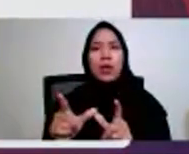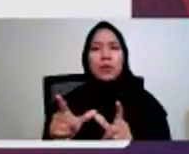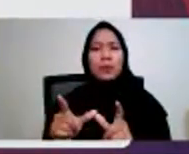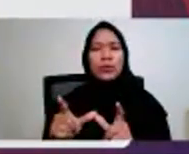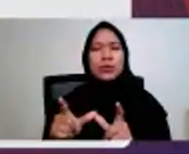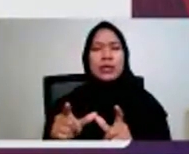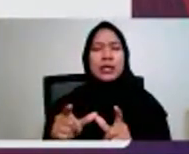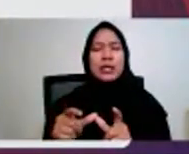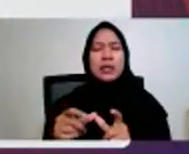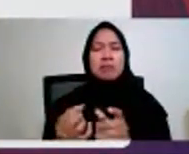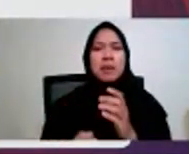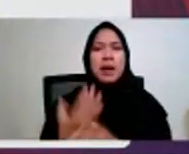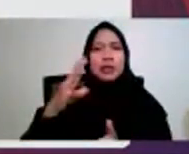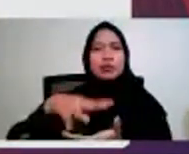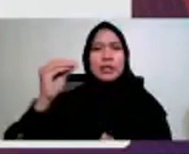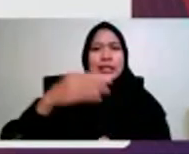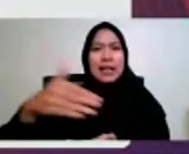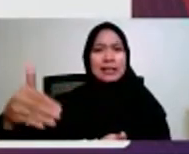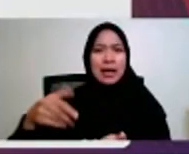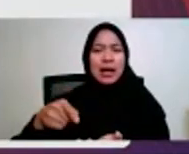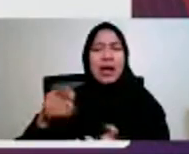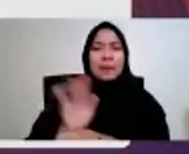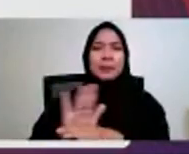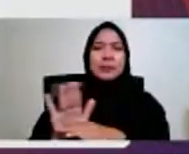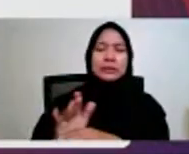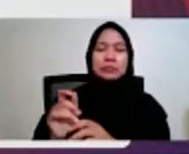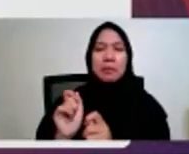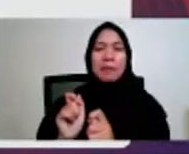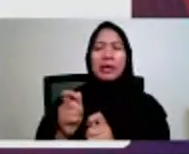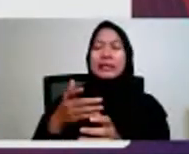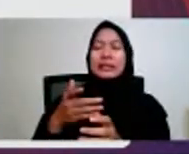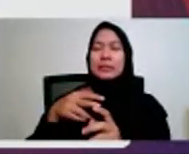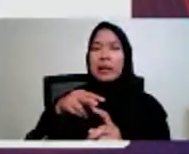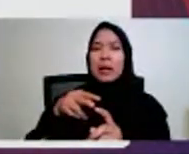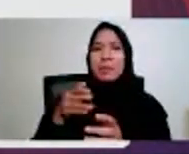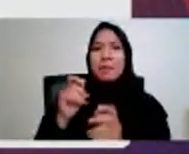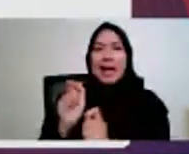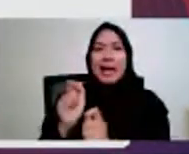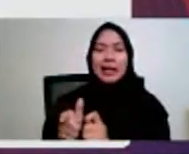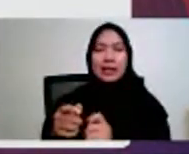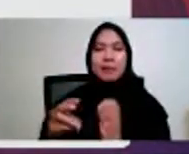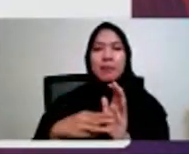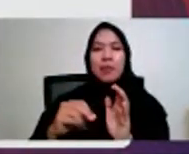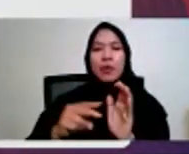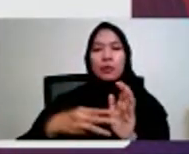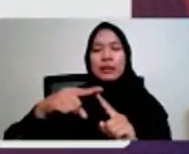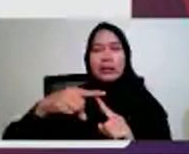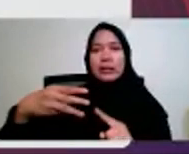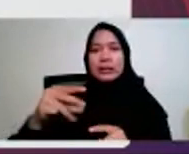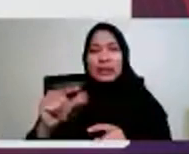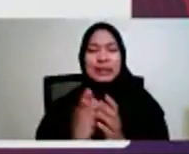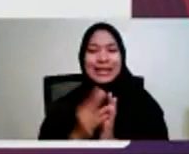mengembangkan pusat data DCC membayar Andi moneter sedih sistem keuangan sesuai kewenangan kami